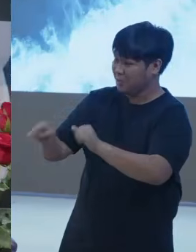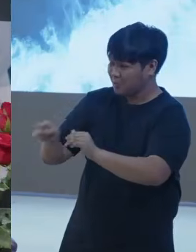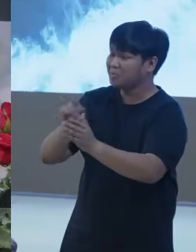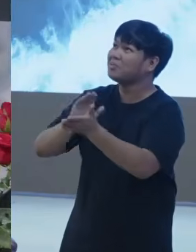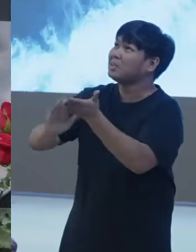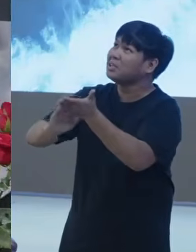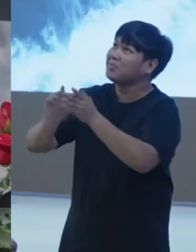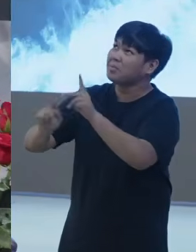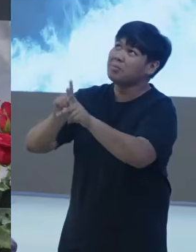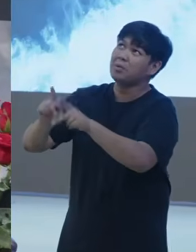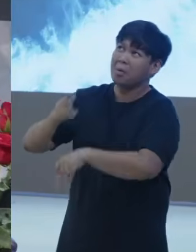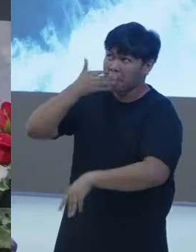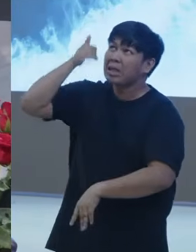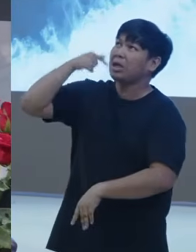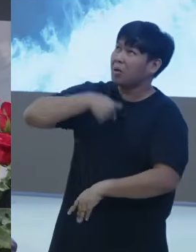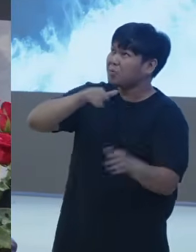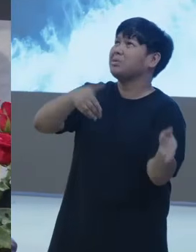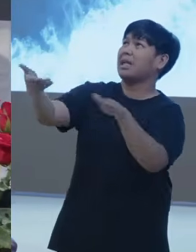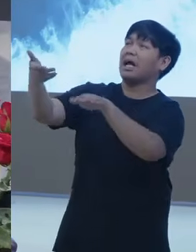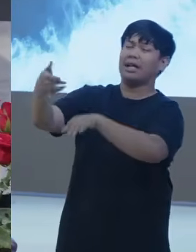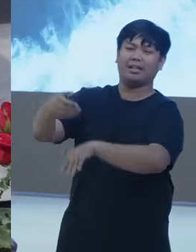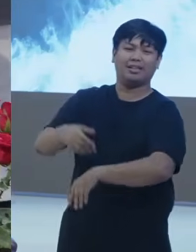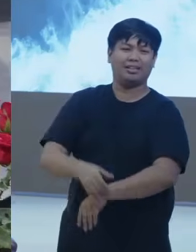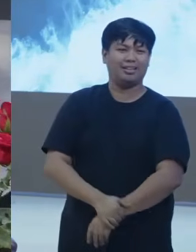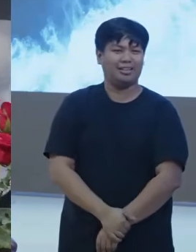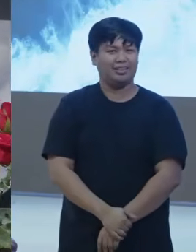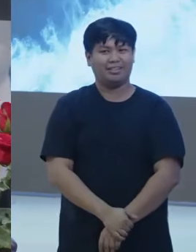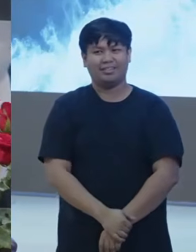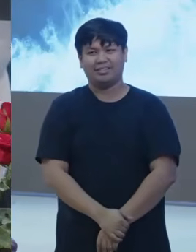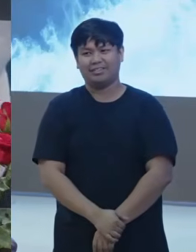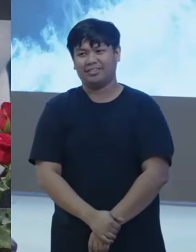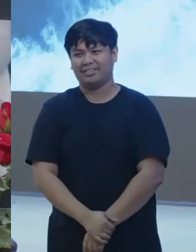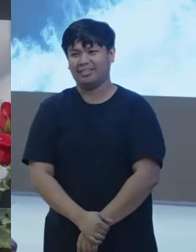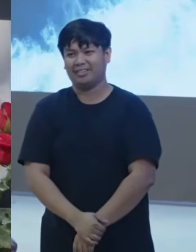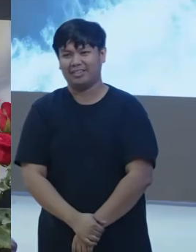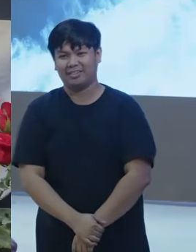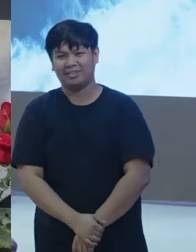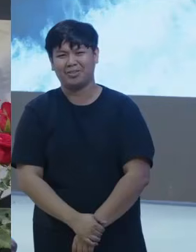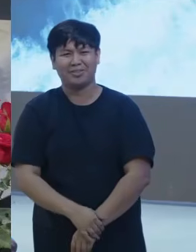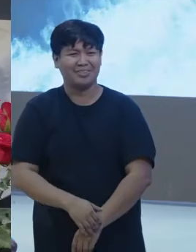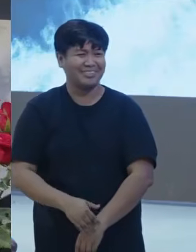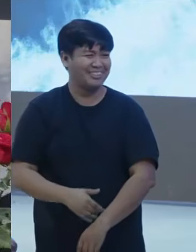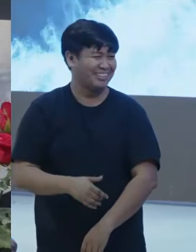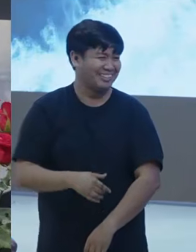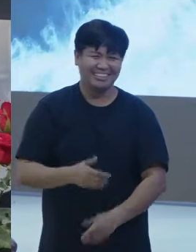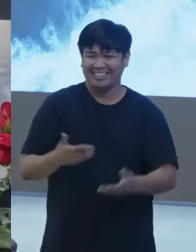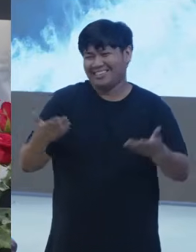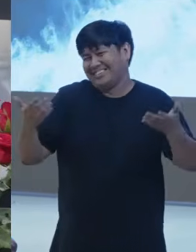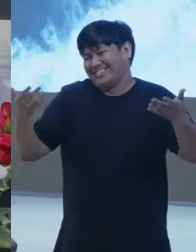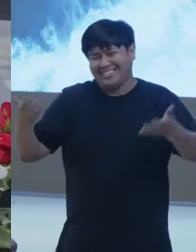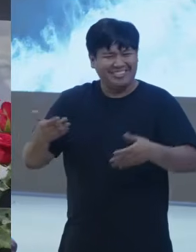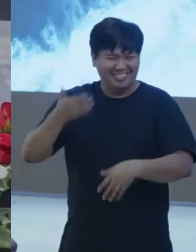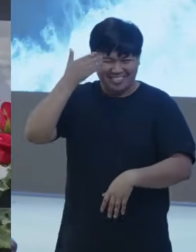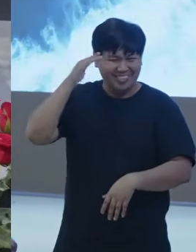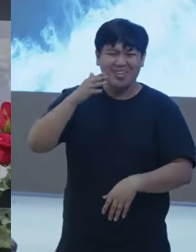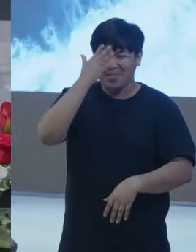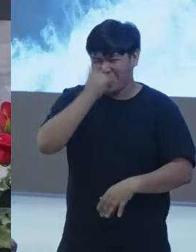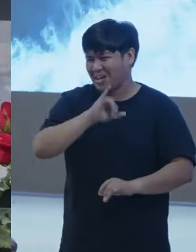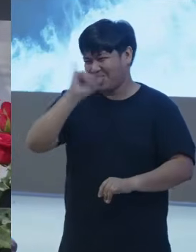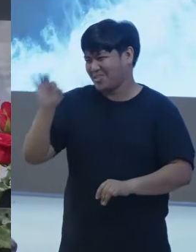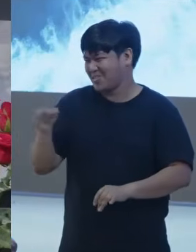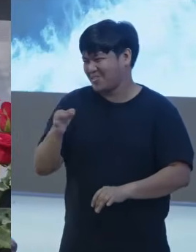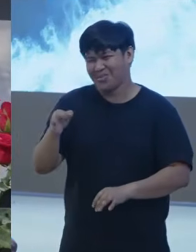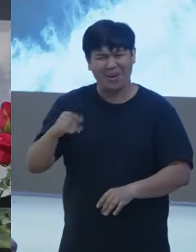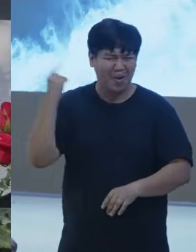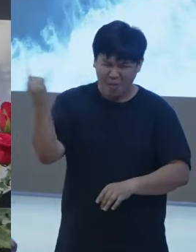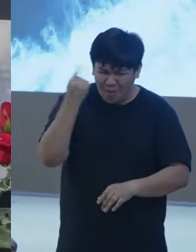sa chapter 1 verse 12, di ba? Sabi niya doon sa mga marino, pick me up and hurl me into the sea, then the sea will quiet down for you, for I know